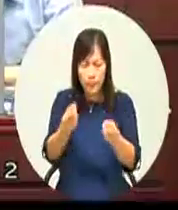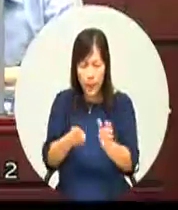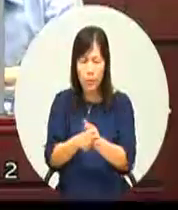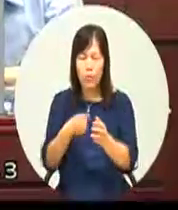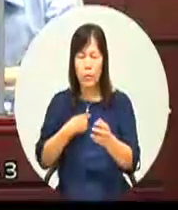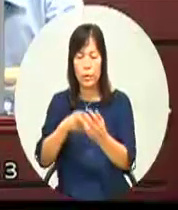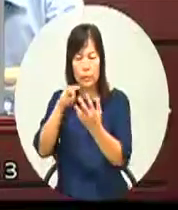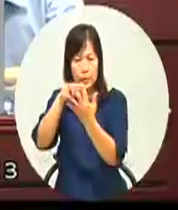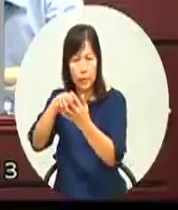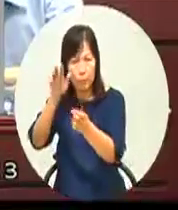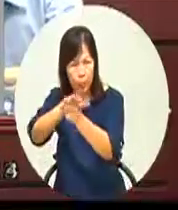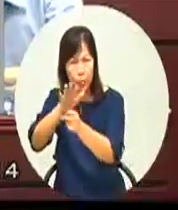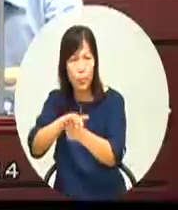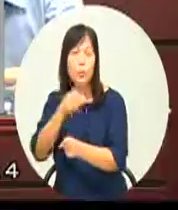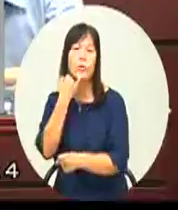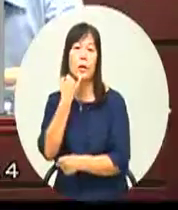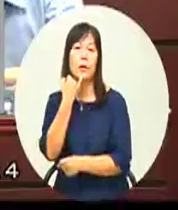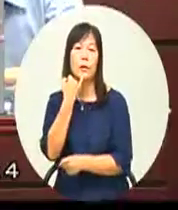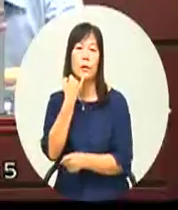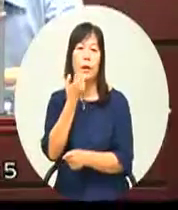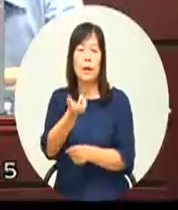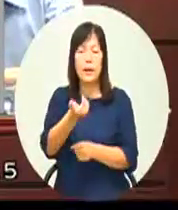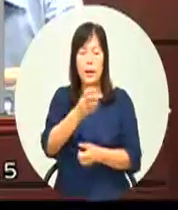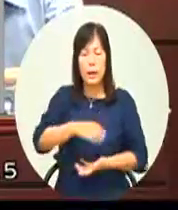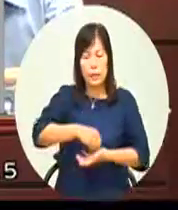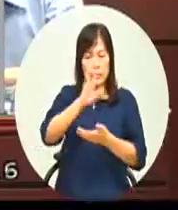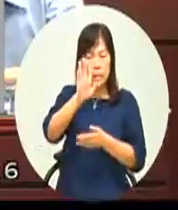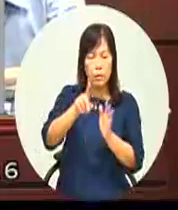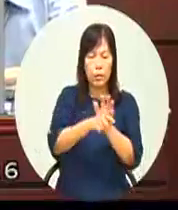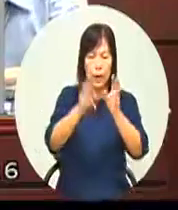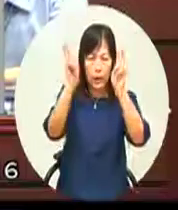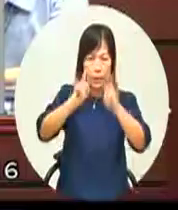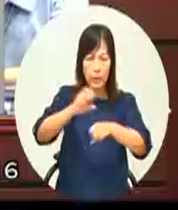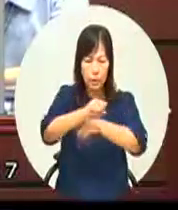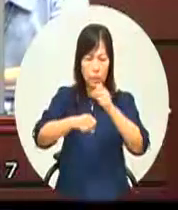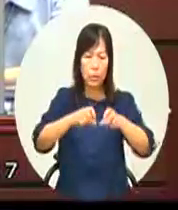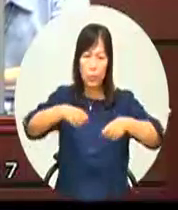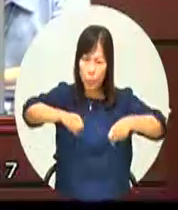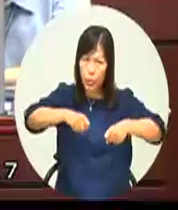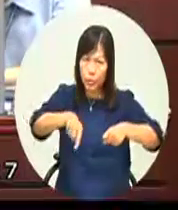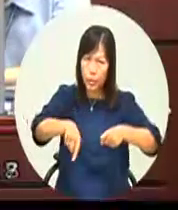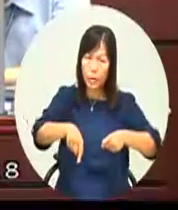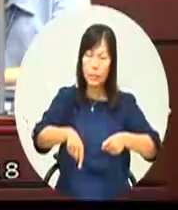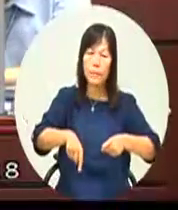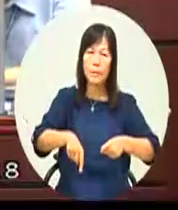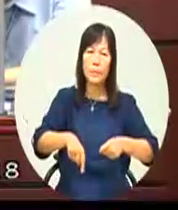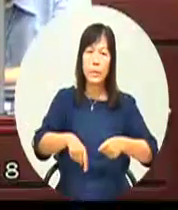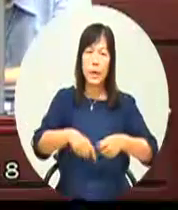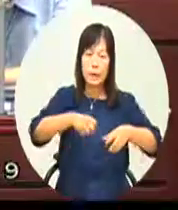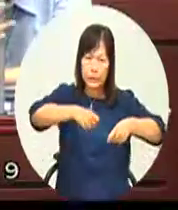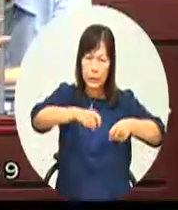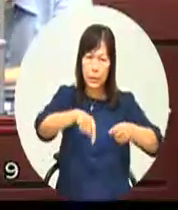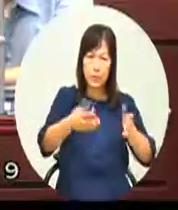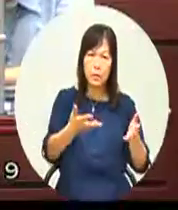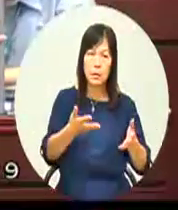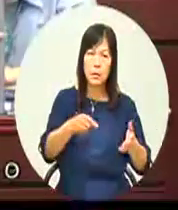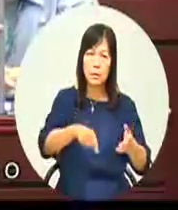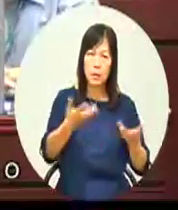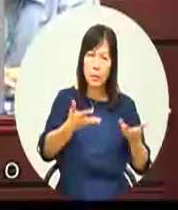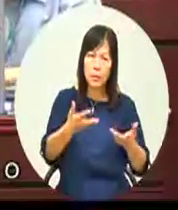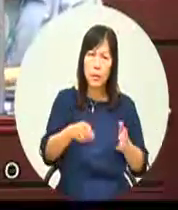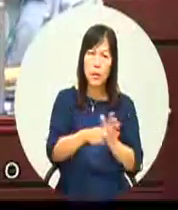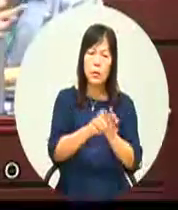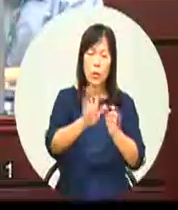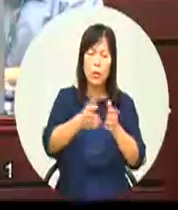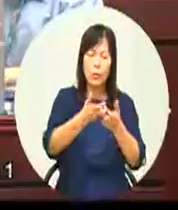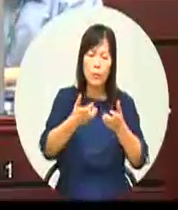哦，那议员所提到刚才那个电动机车的部分，啊哦，那这个当然电动机车现在有很多分